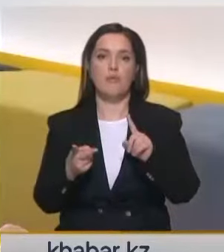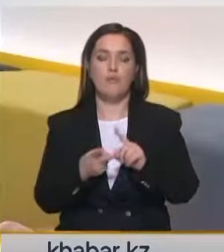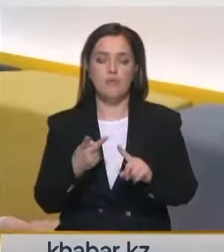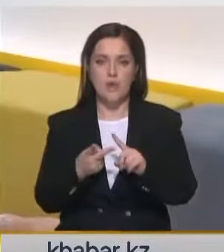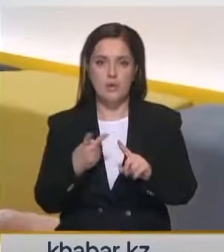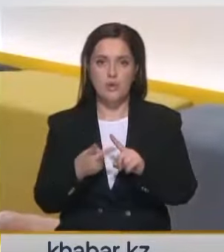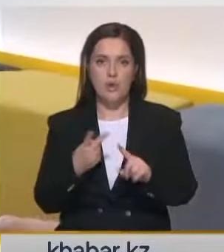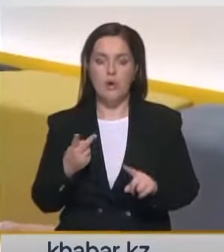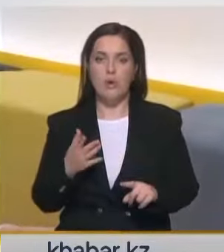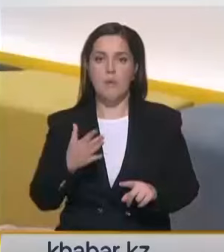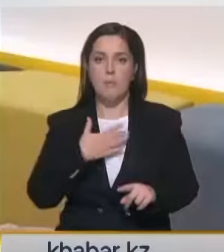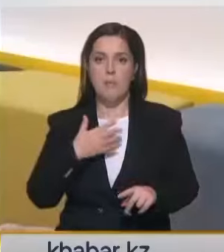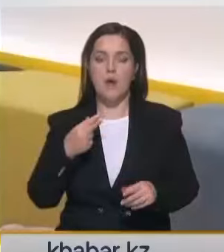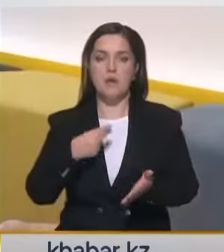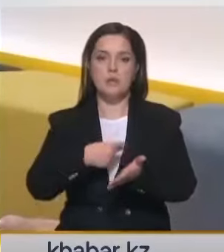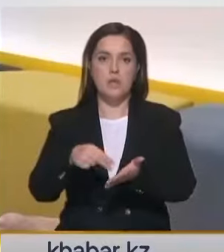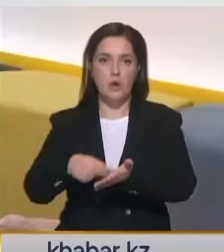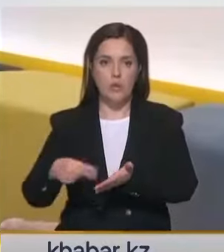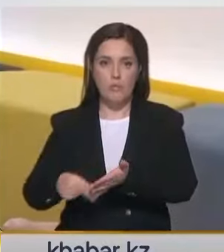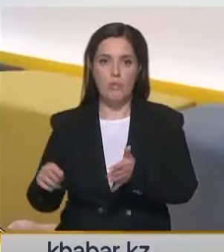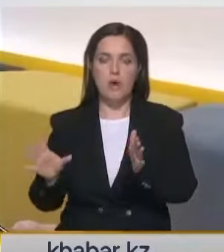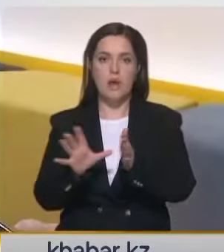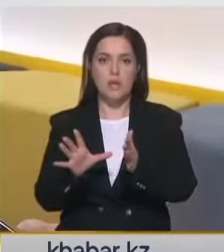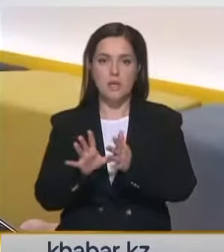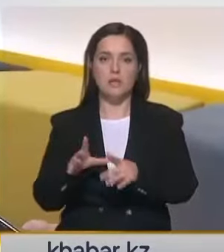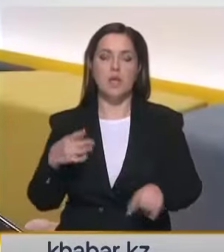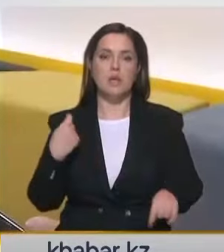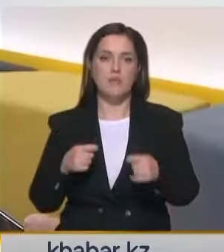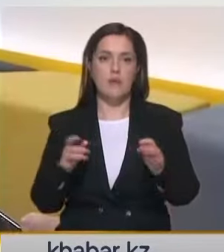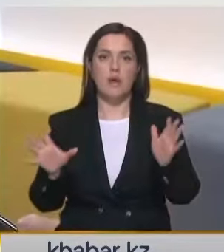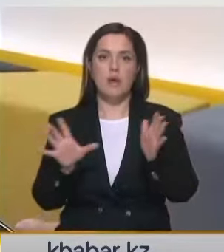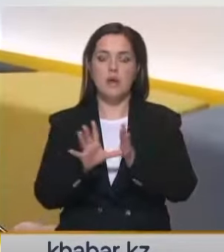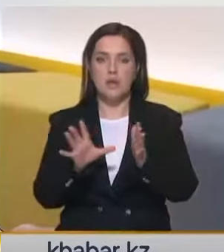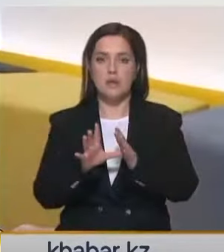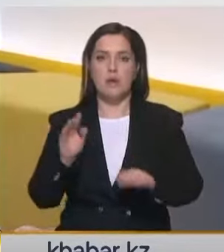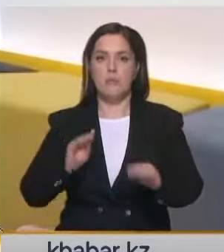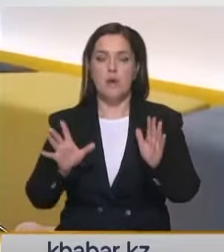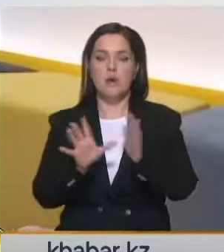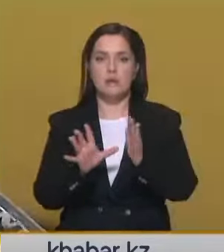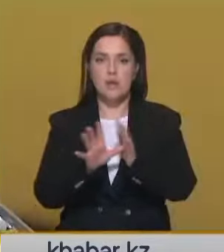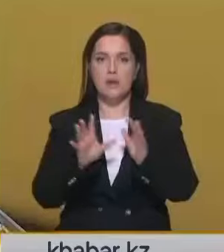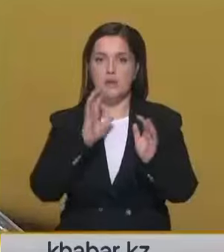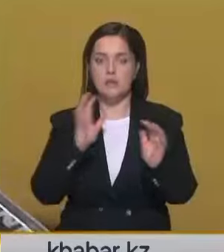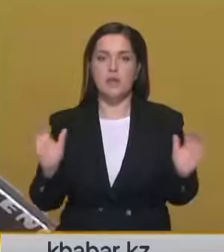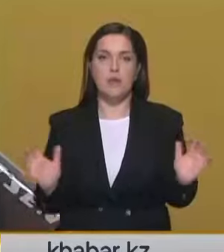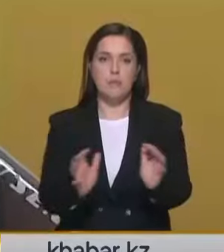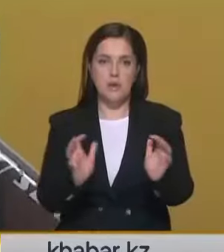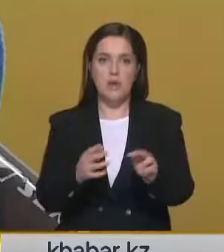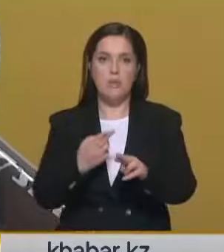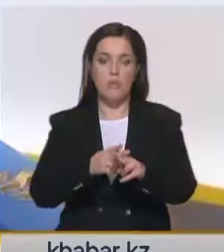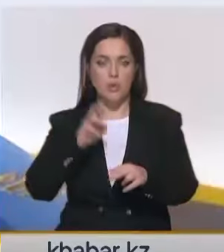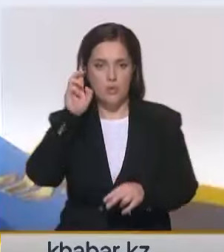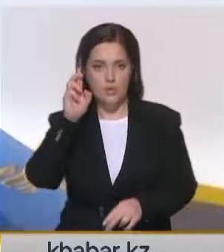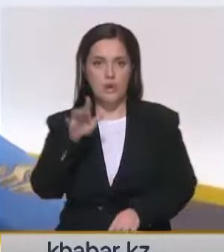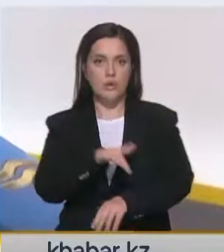момент. Мы закупили электротовары, электроприборы энергосберегающие. Коммунальные услуги